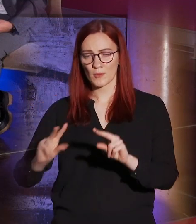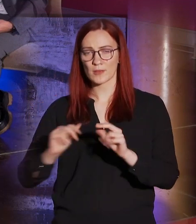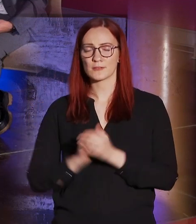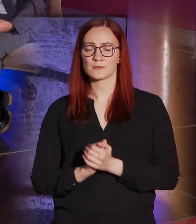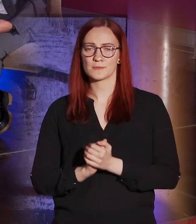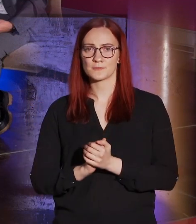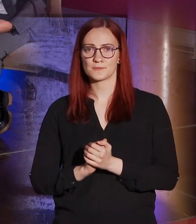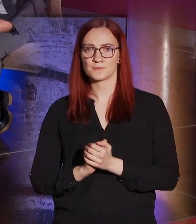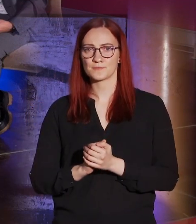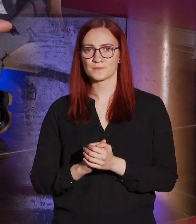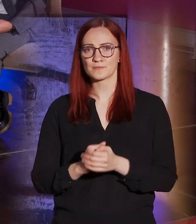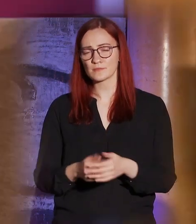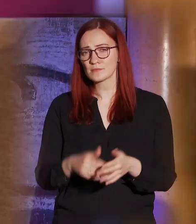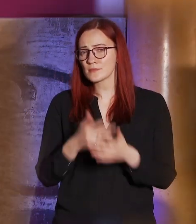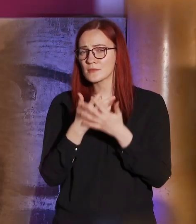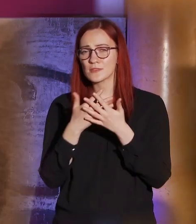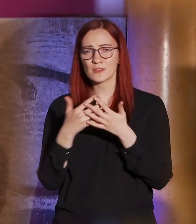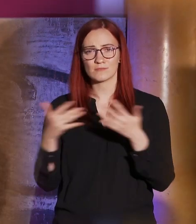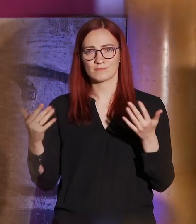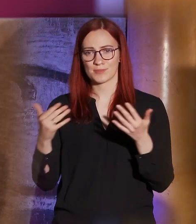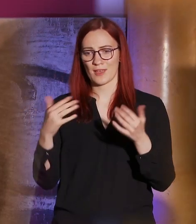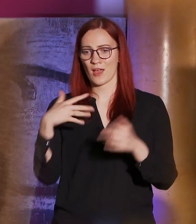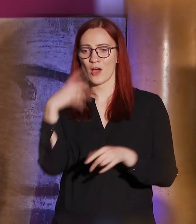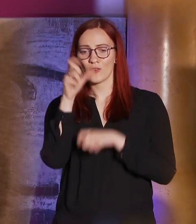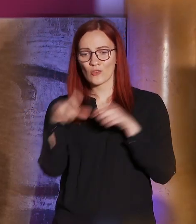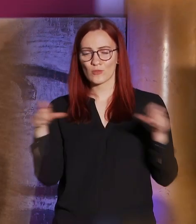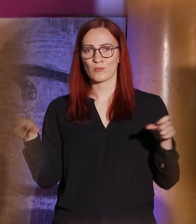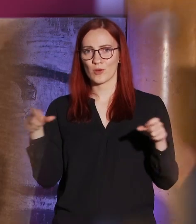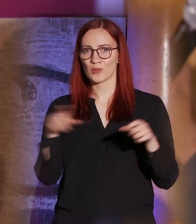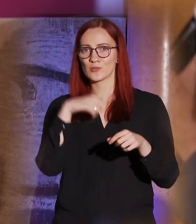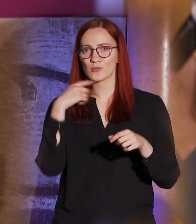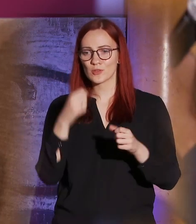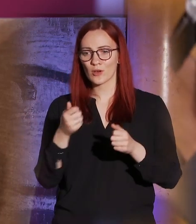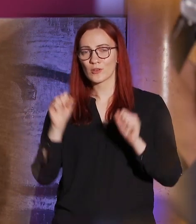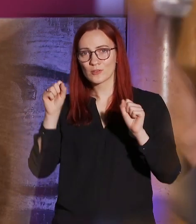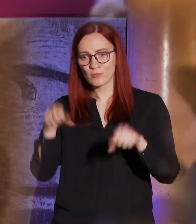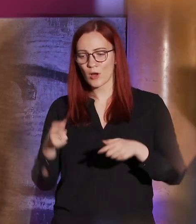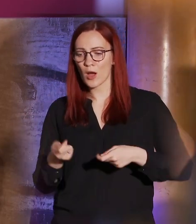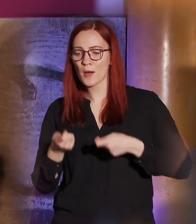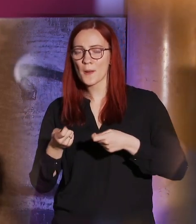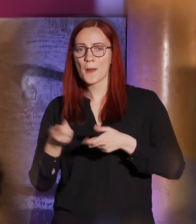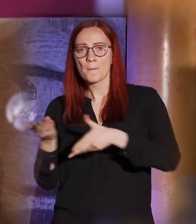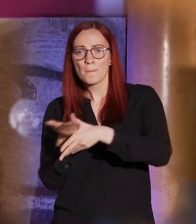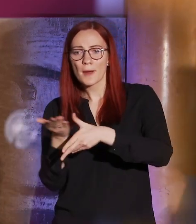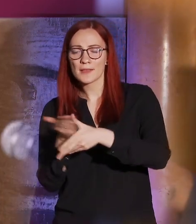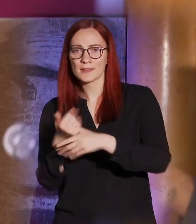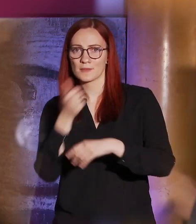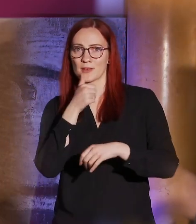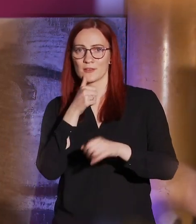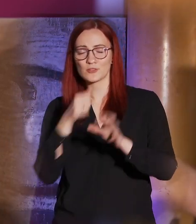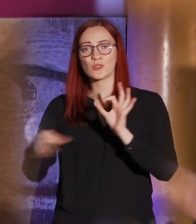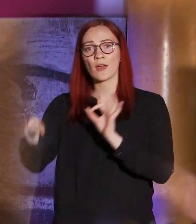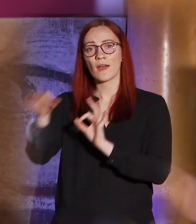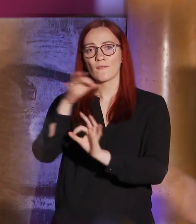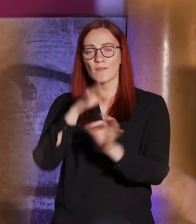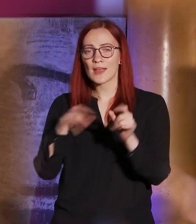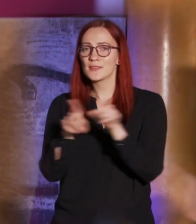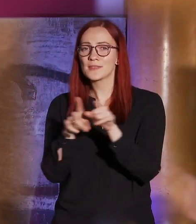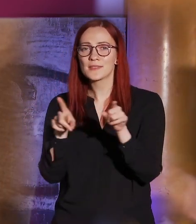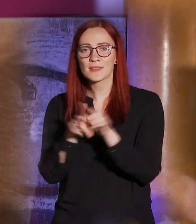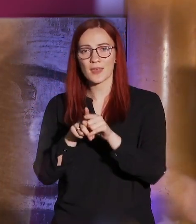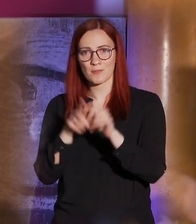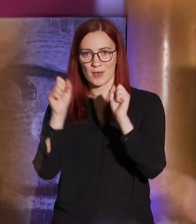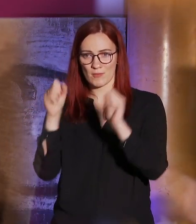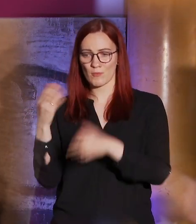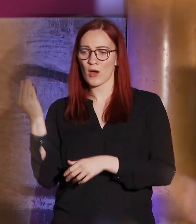žinokit, begalybė daug nuostabių žmonių, kurie paremia. Taip, verslinkai suteikia mus, tarkim, lėšų,